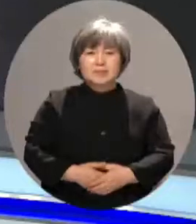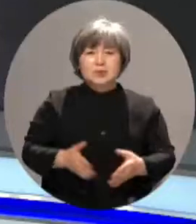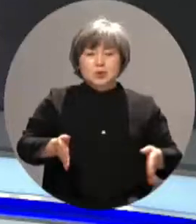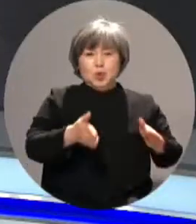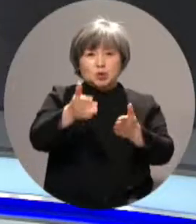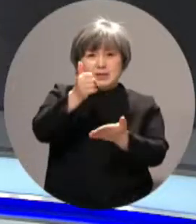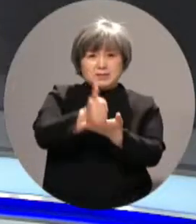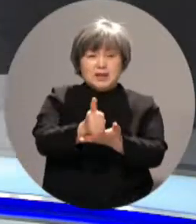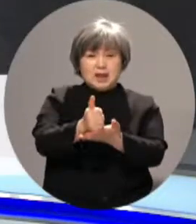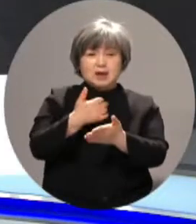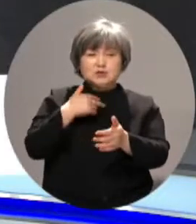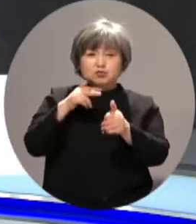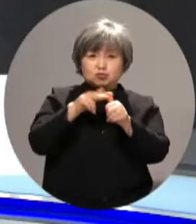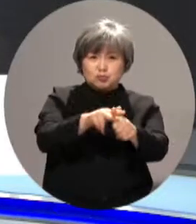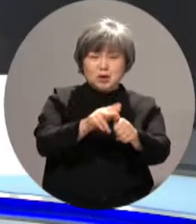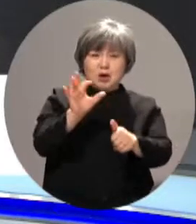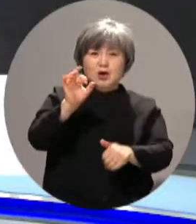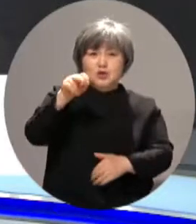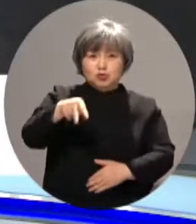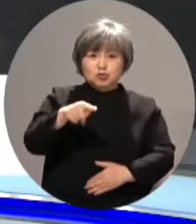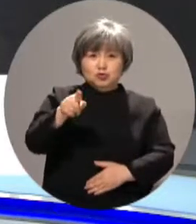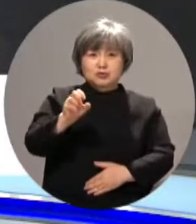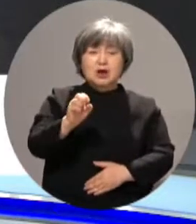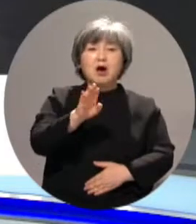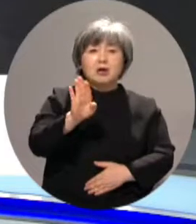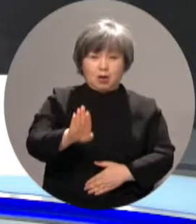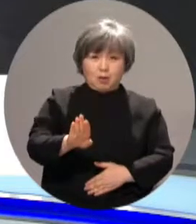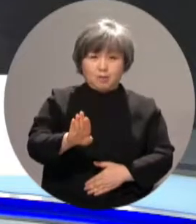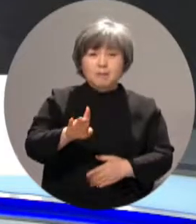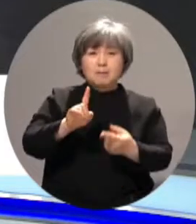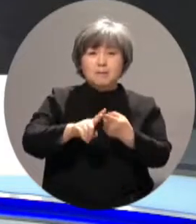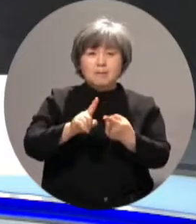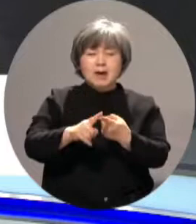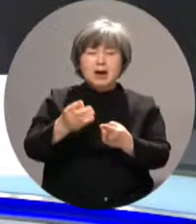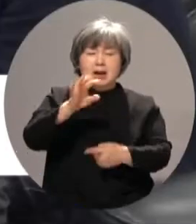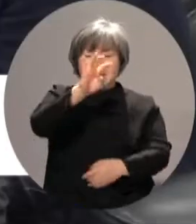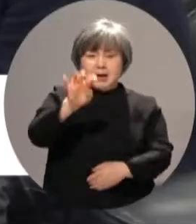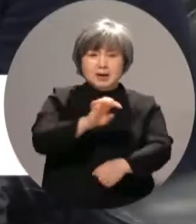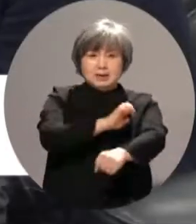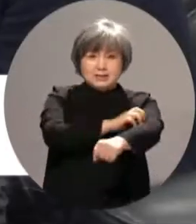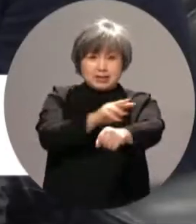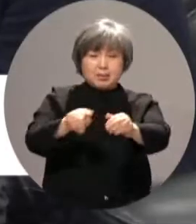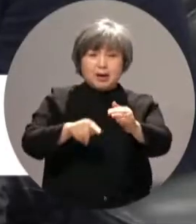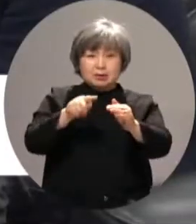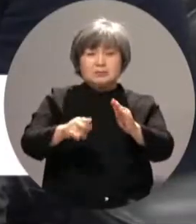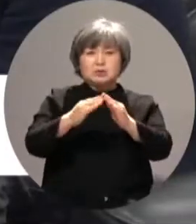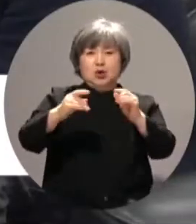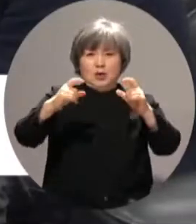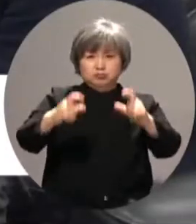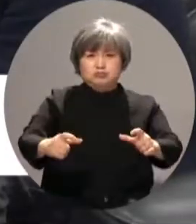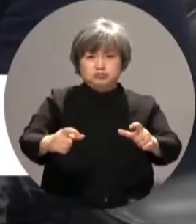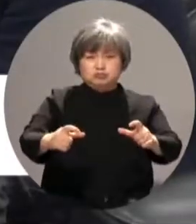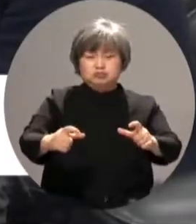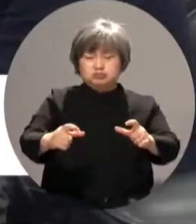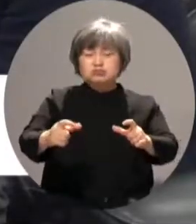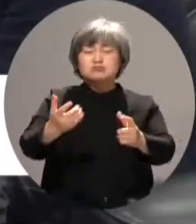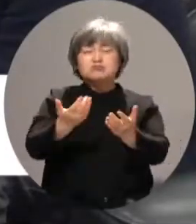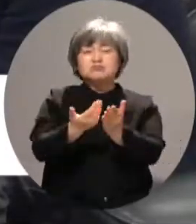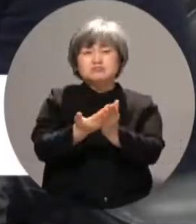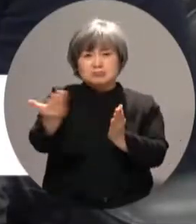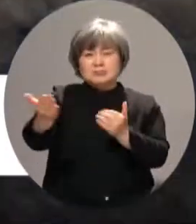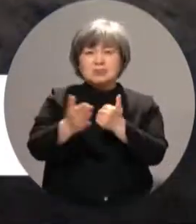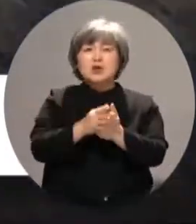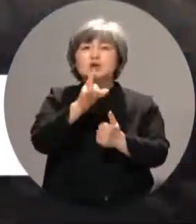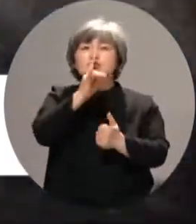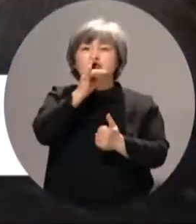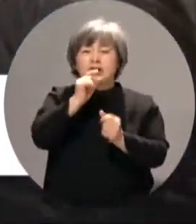도지사 출마를 선언한 유성엽 전 의원이 희망 고문만 되풀이해온 새만금을 이제는 전라북도 품에서 떠나게 하자며